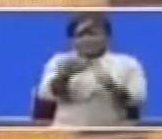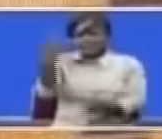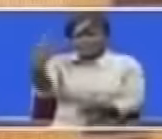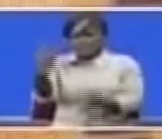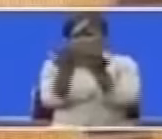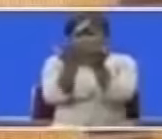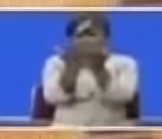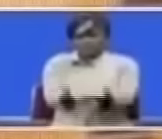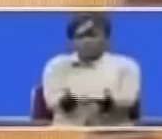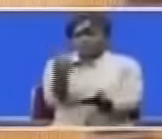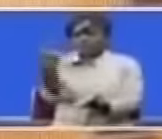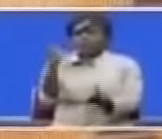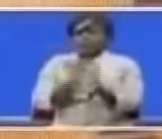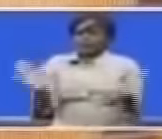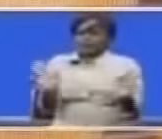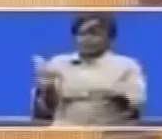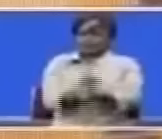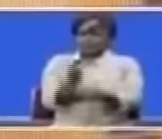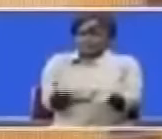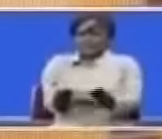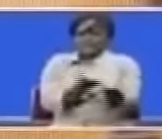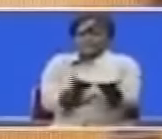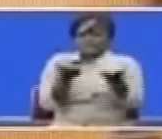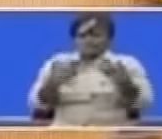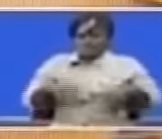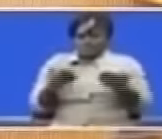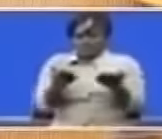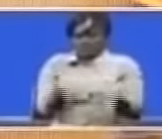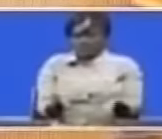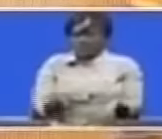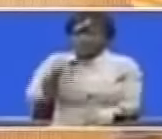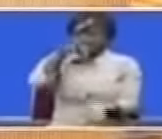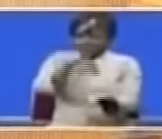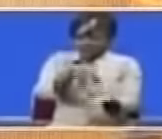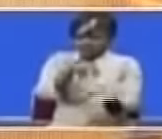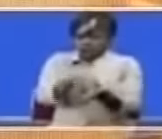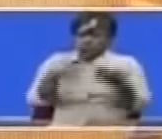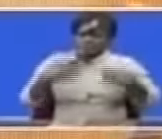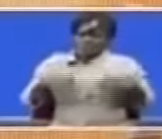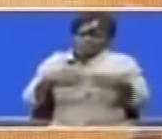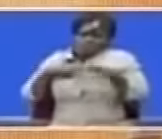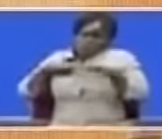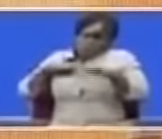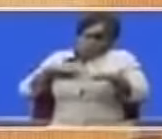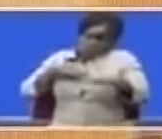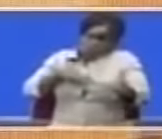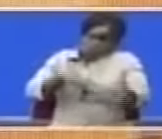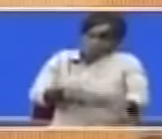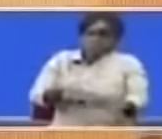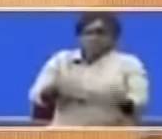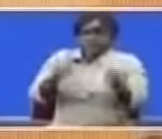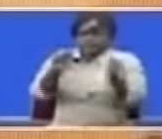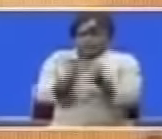tatu. Ni feri mbili tu zinazotumika kuwahudumia wananchi kwa sasa. Kutokana na hali hii, msongamano mkubwa umeshuhudiwa, huku